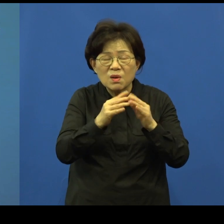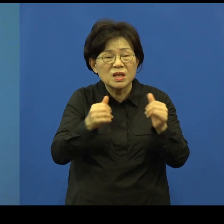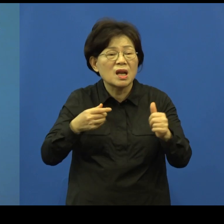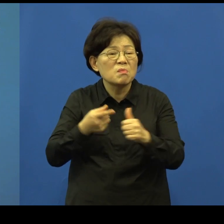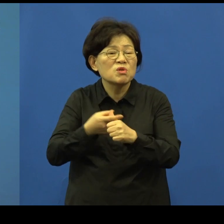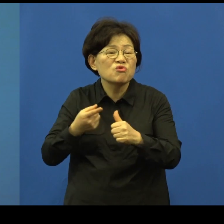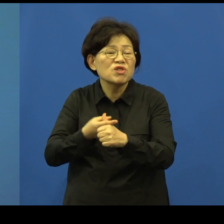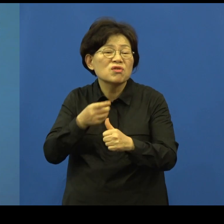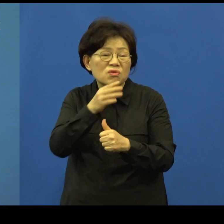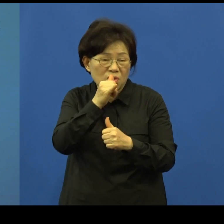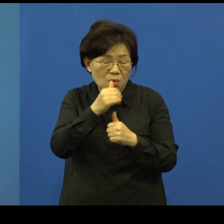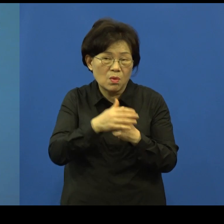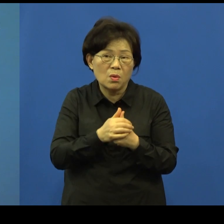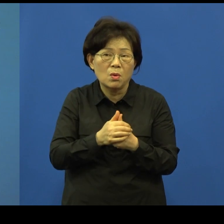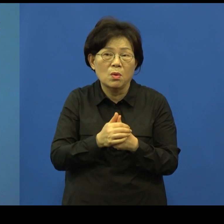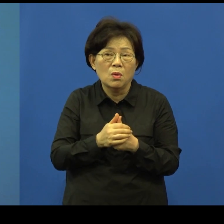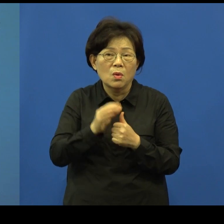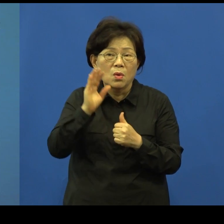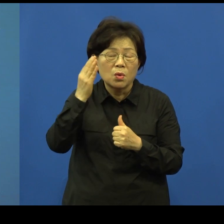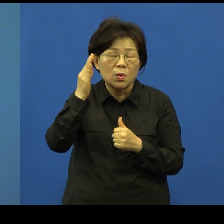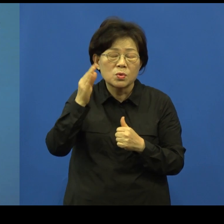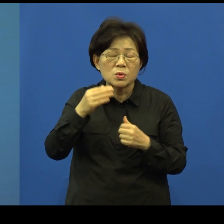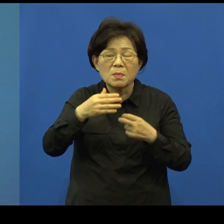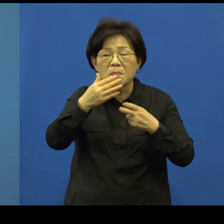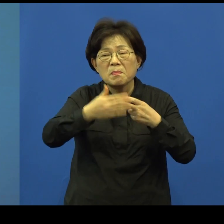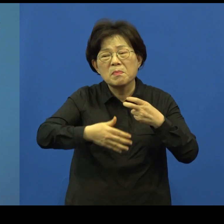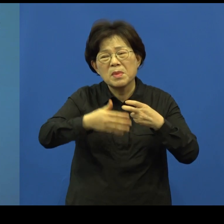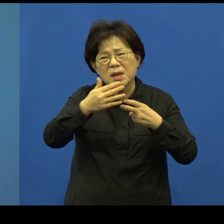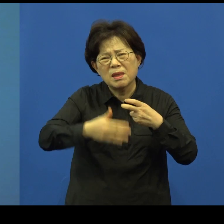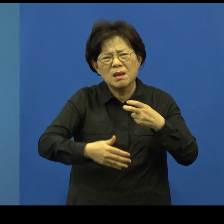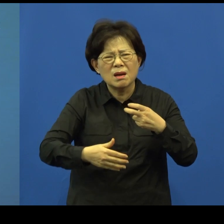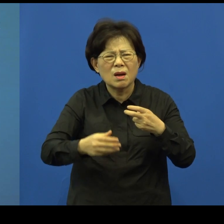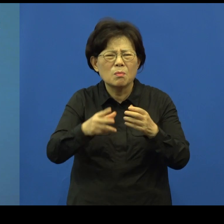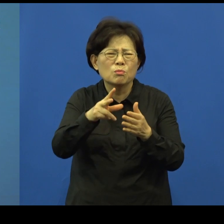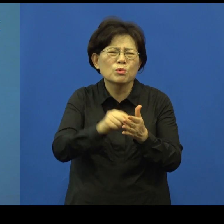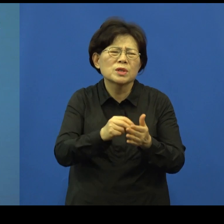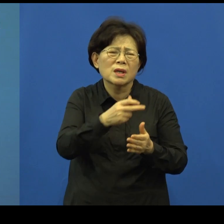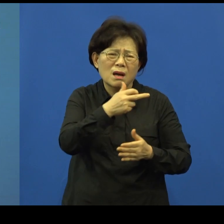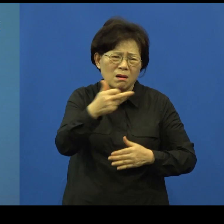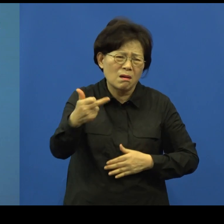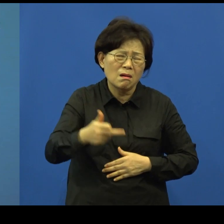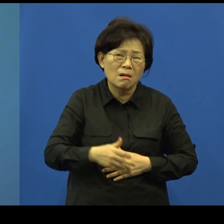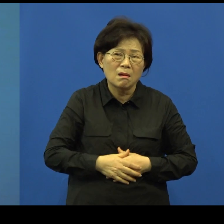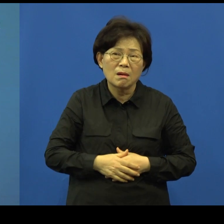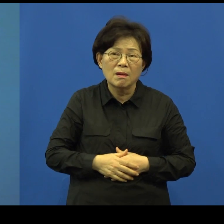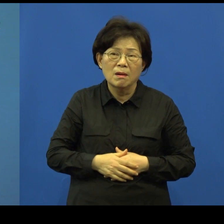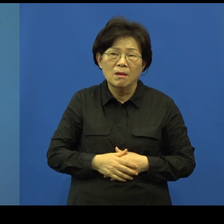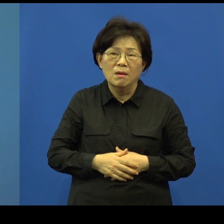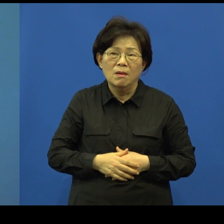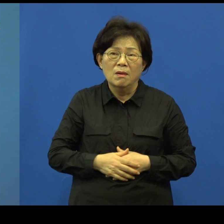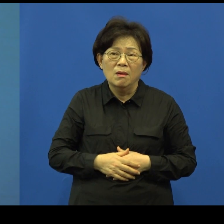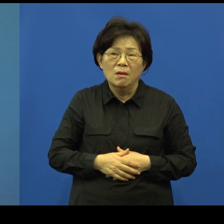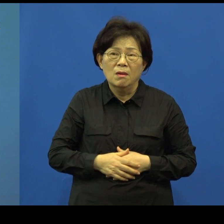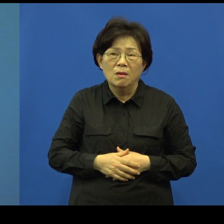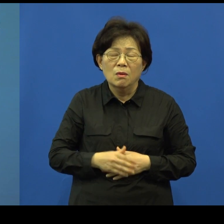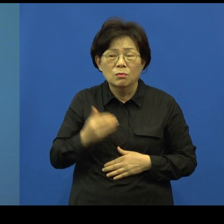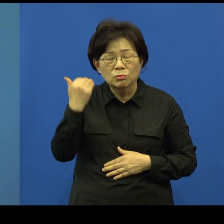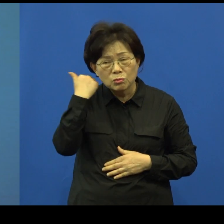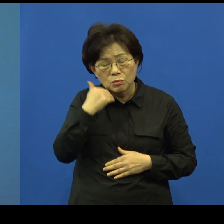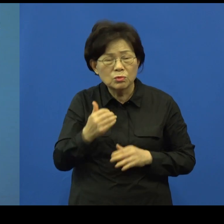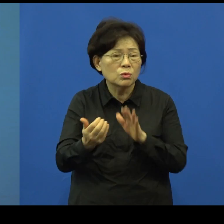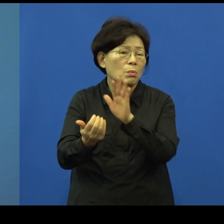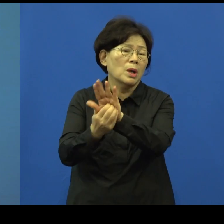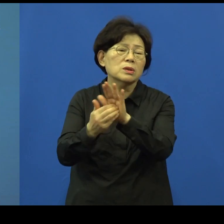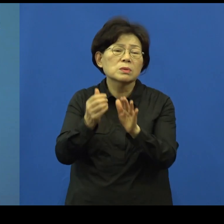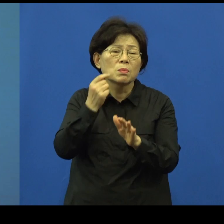겁니다. 요즘에 이 참 미디어가 이게 참 위험해요. 이게 뭐 아무도 통제할 수가